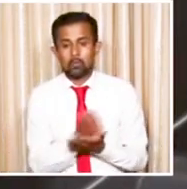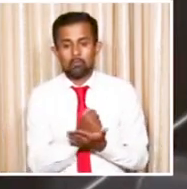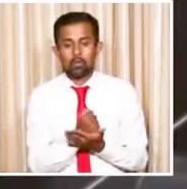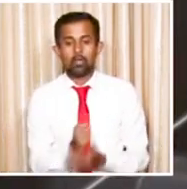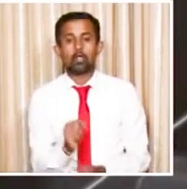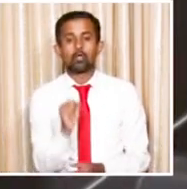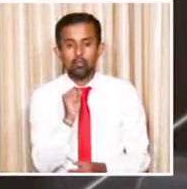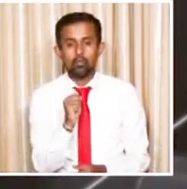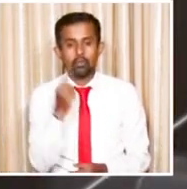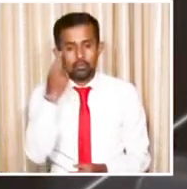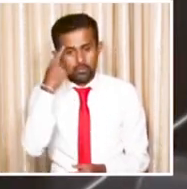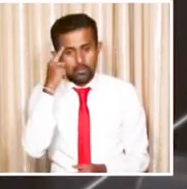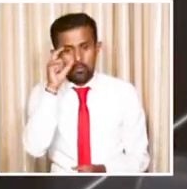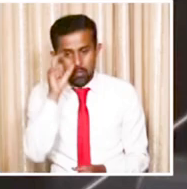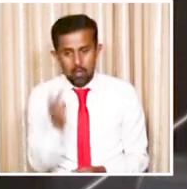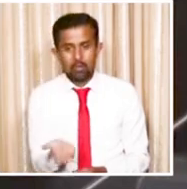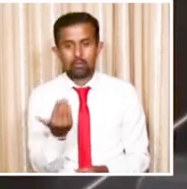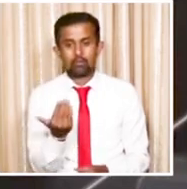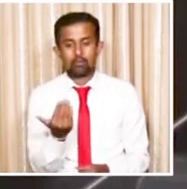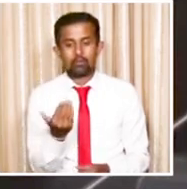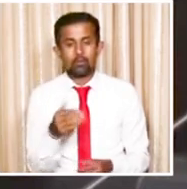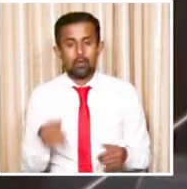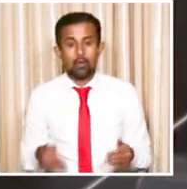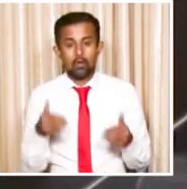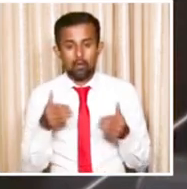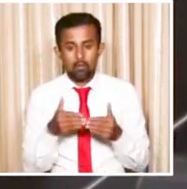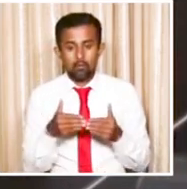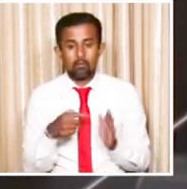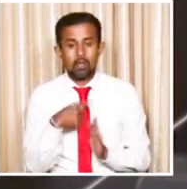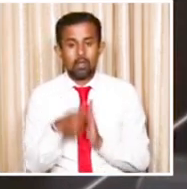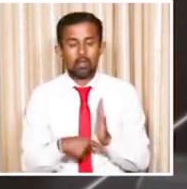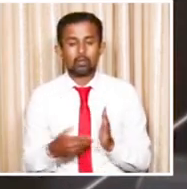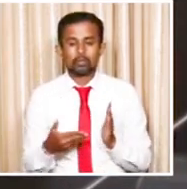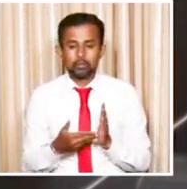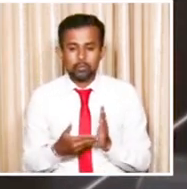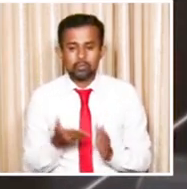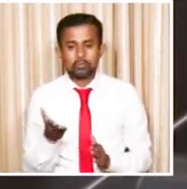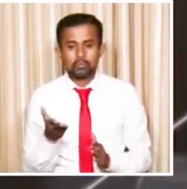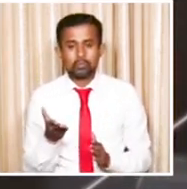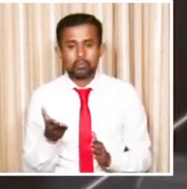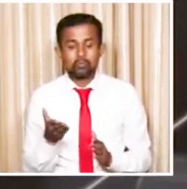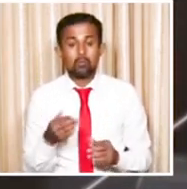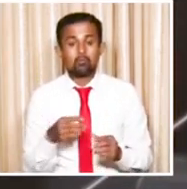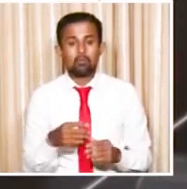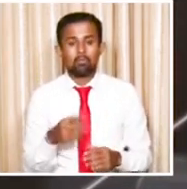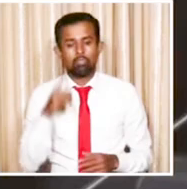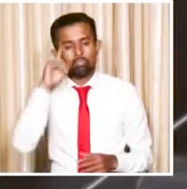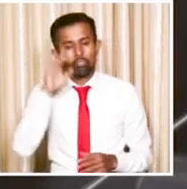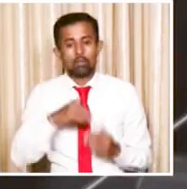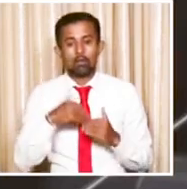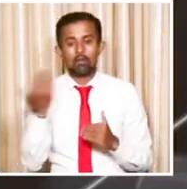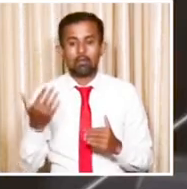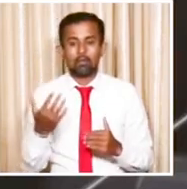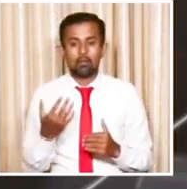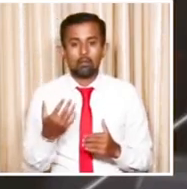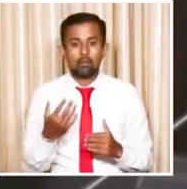මොකක්ද කියලා අපි කල්පනා කරලා බලන්න ඕන. අද වෙනකොට මේ රට දුක් විඳිද්දි ඒ අය මේකේ වගේ වගක් නැතුව එළියට ඇවිල්ලා විකට